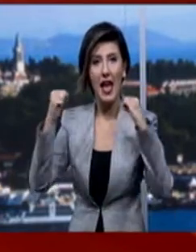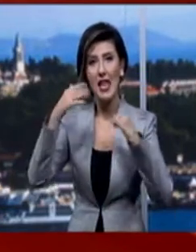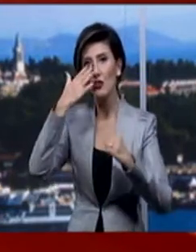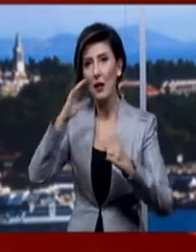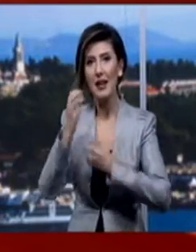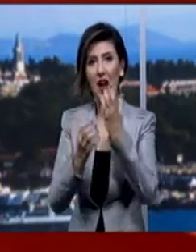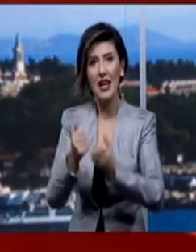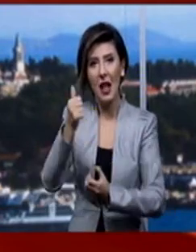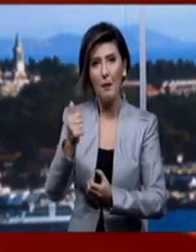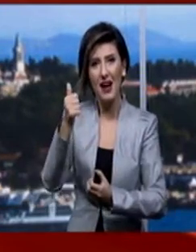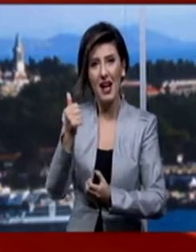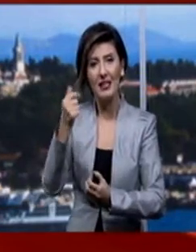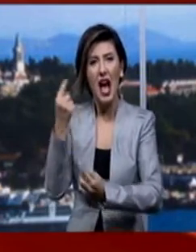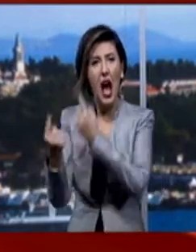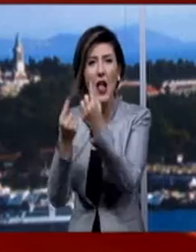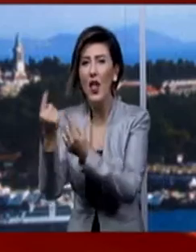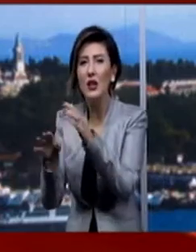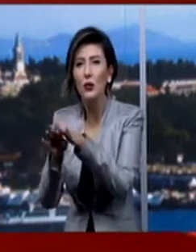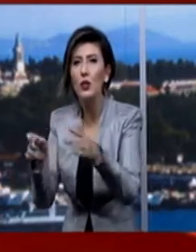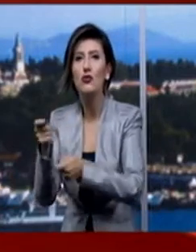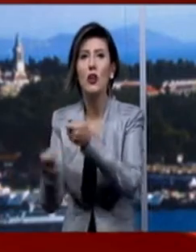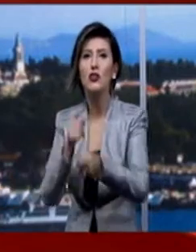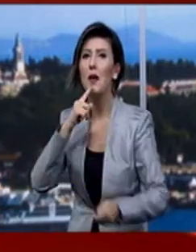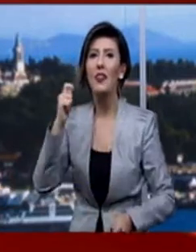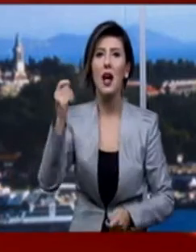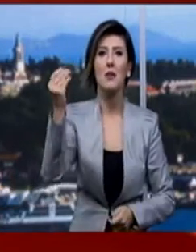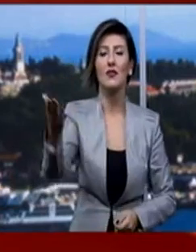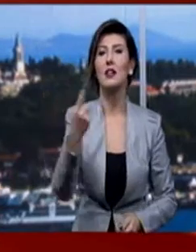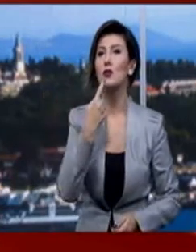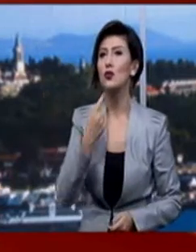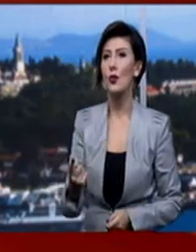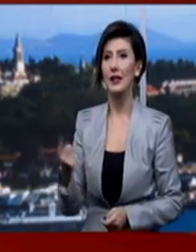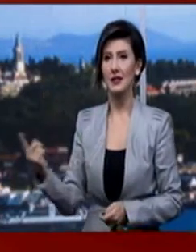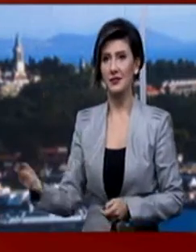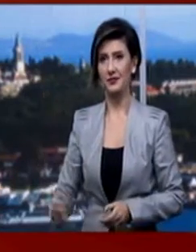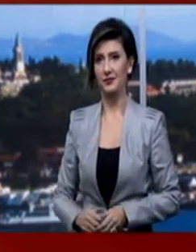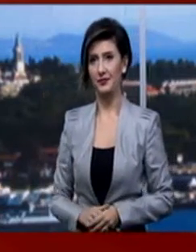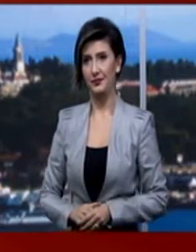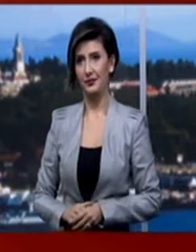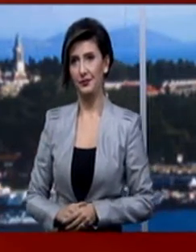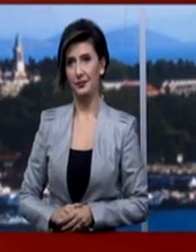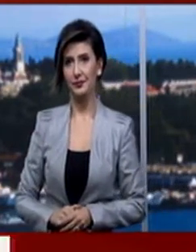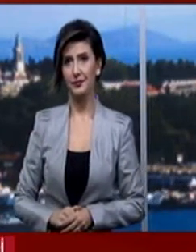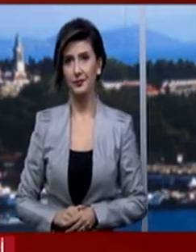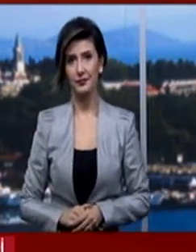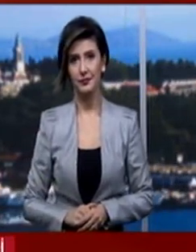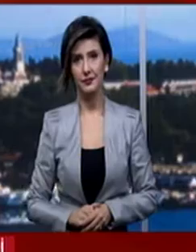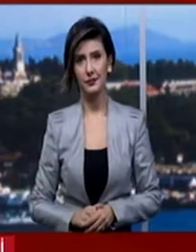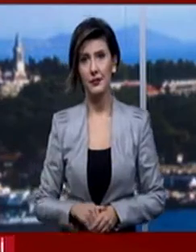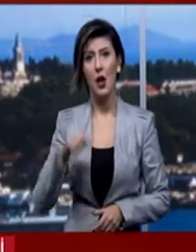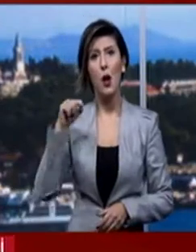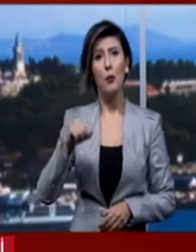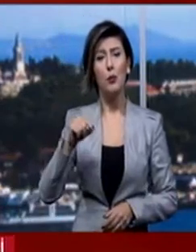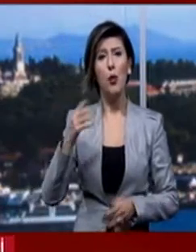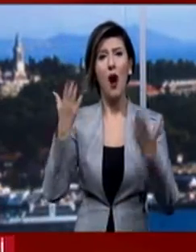Tabii Kaynaklar Bakanı'na alternatif üzerinde çalışma talimatı verdiğini söyledi. bu